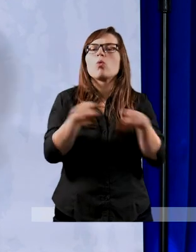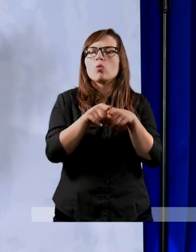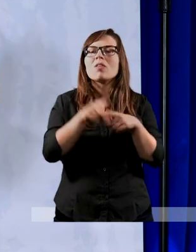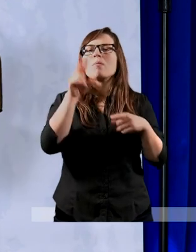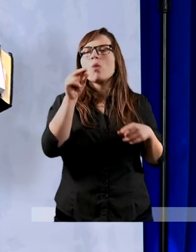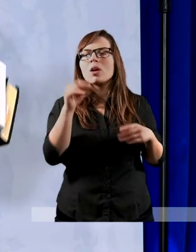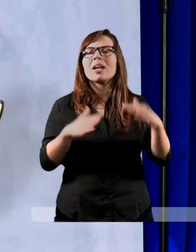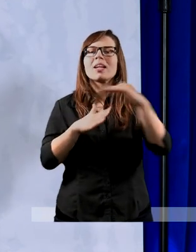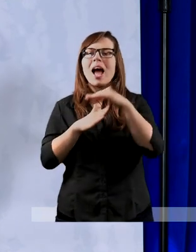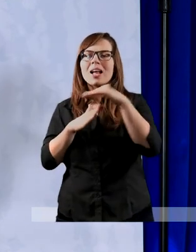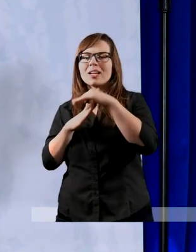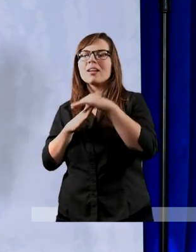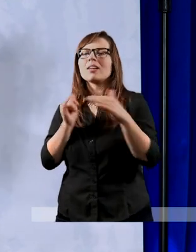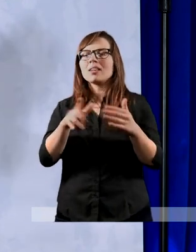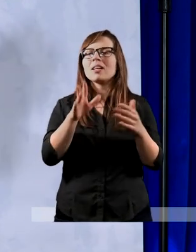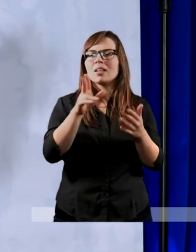również w poniedziałek